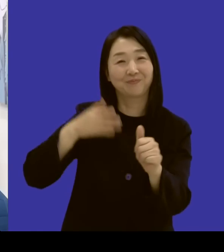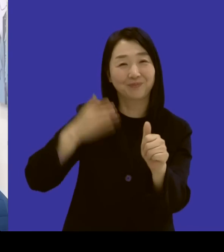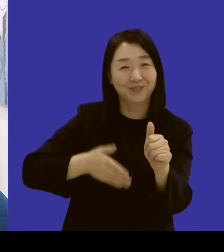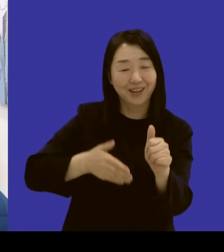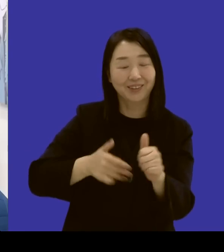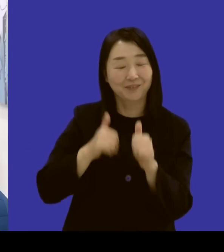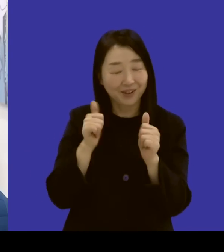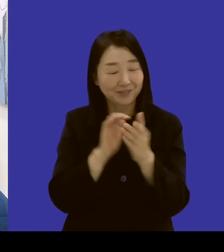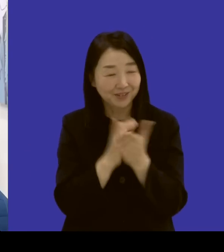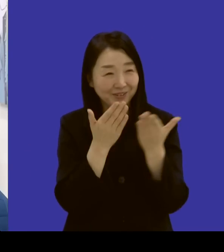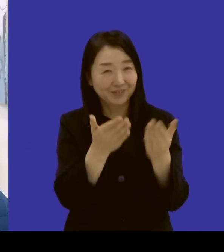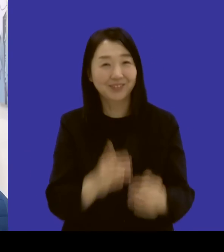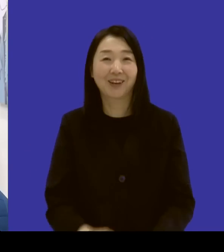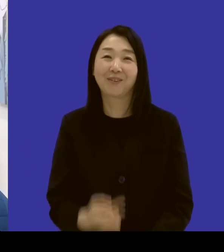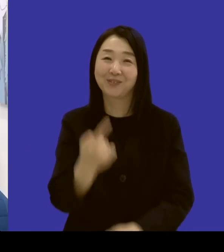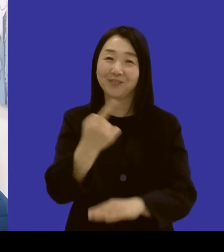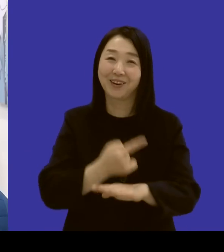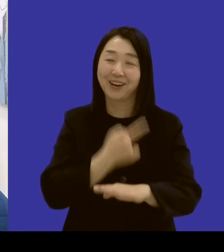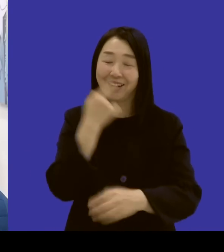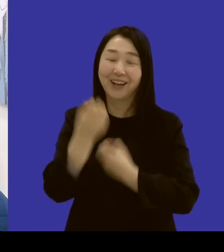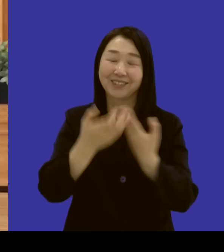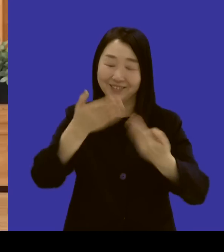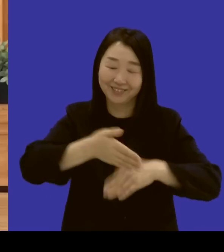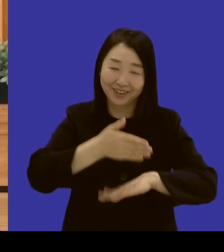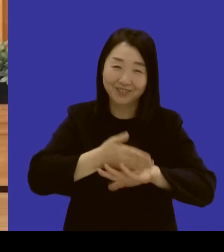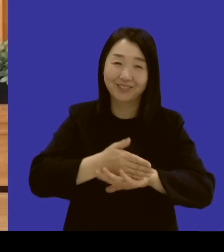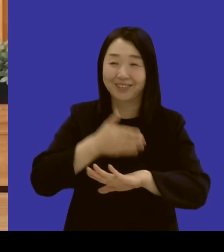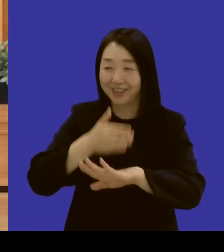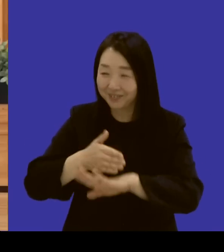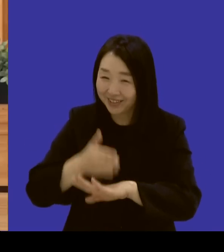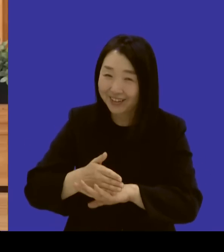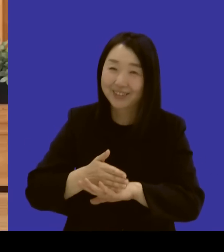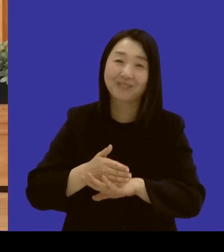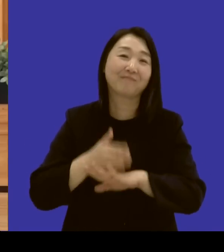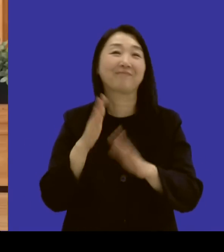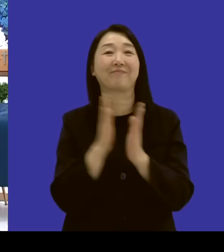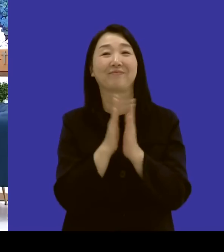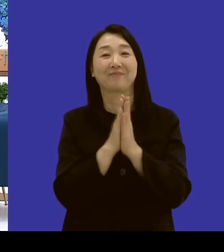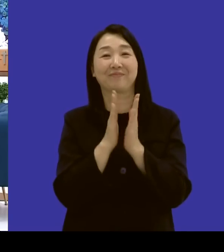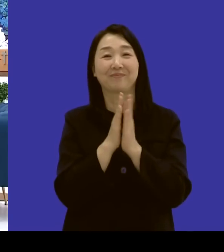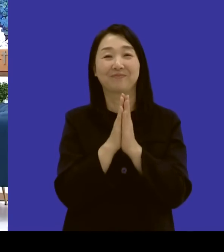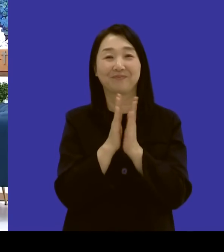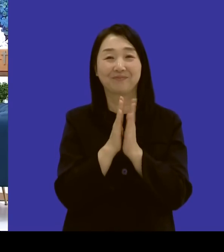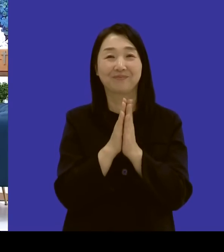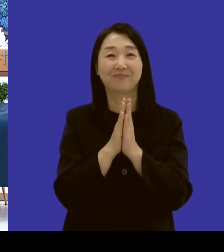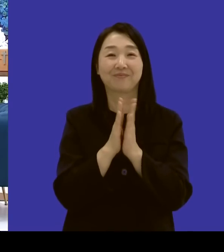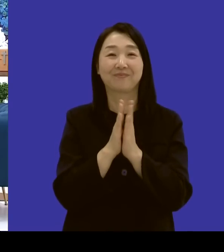기도하도록 하겠습니다. 아멘. 오늘 멀리 와주셔서 귀한 간증 나누셔서 고맙습니다. 너무 감사드립니다. 감사합니다. 고맙습니다. 네.